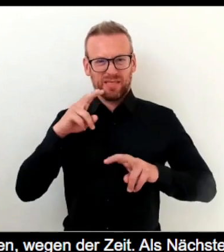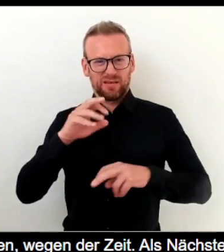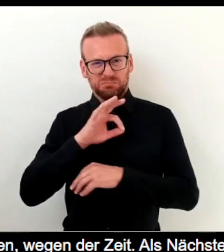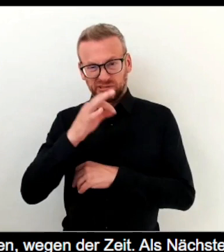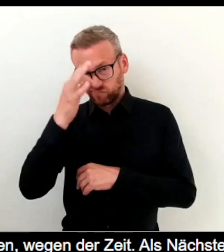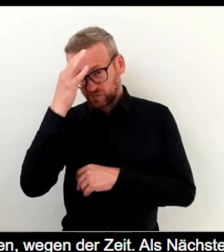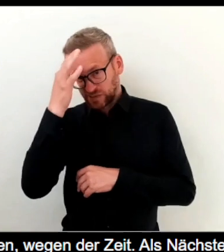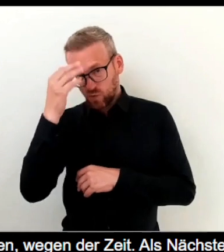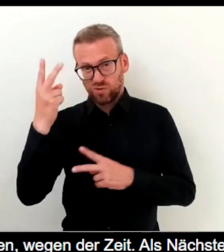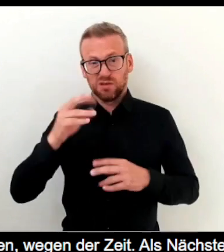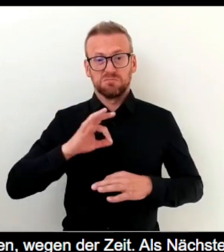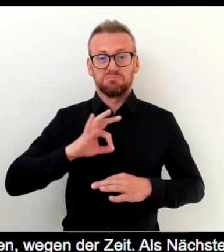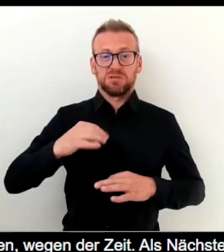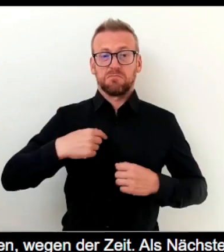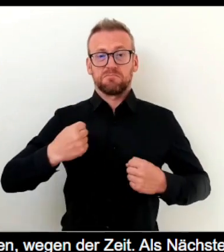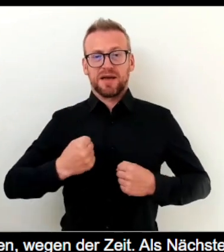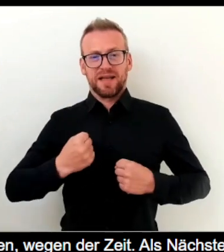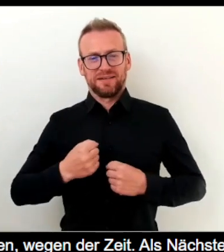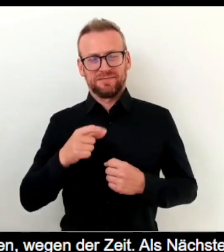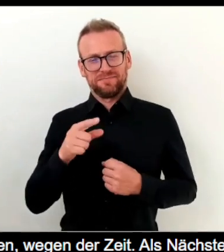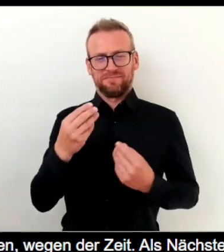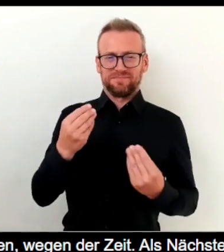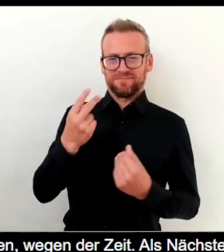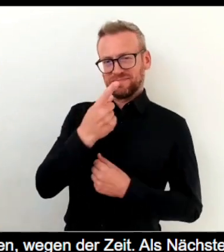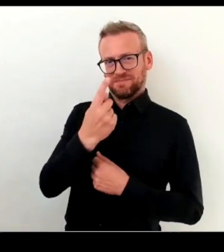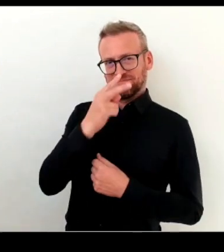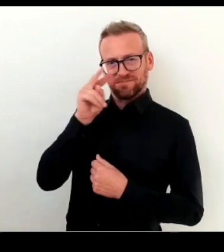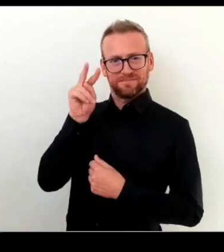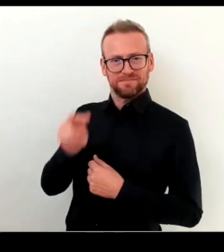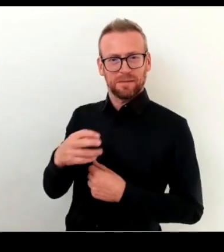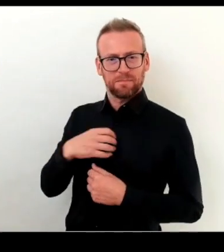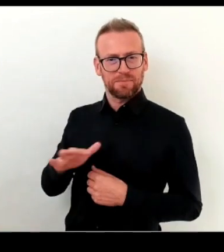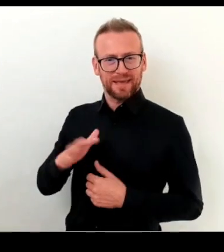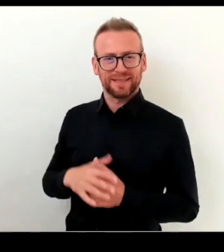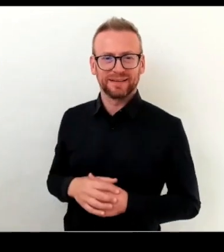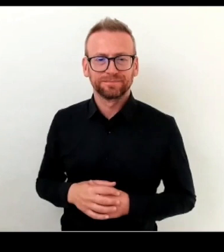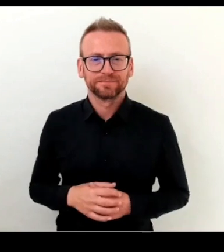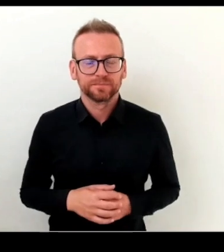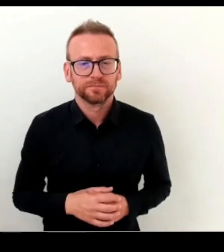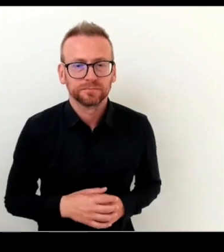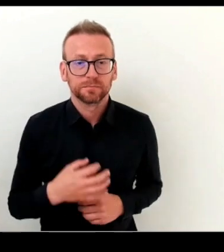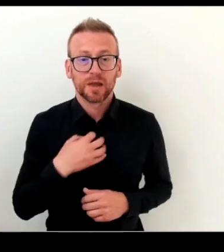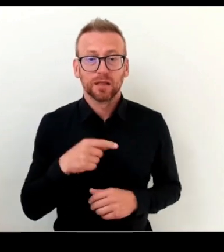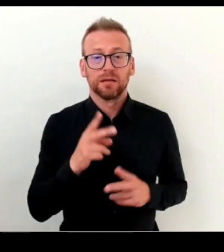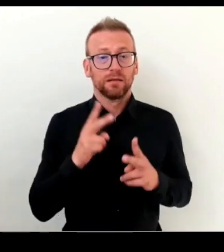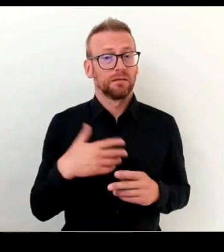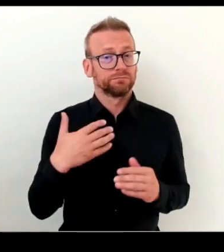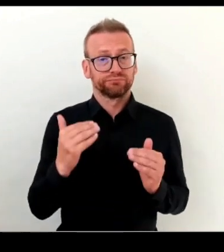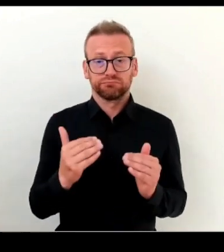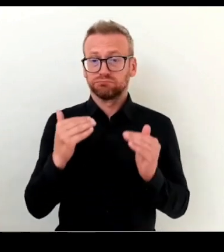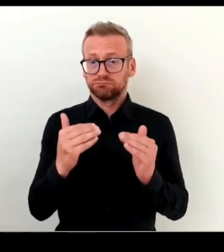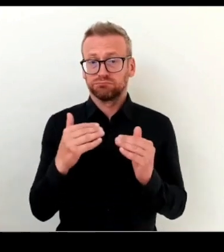Also auch die Fähigkeit, nicht nur Neues zu entwickeln, sondern dann auch umzusetzen und auf den Markt zu bringen. Das ist ganz entscheidend.